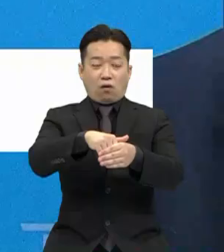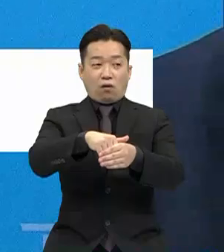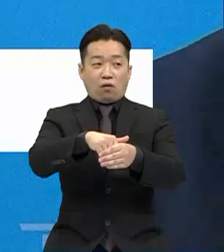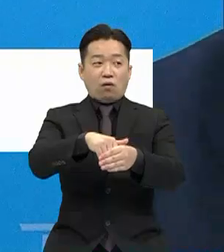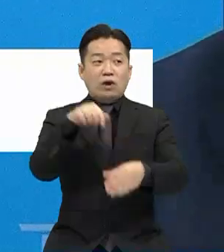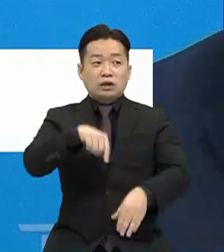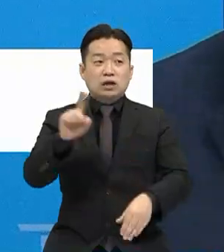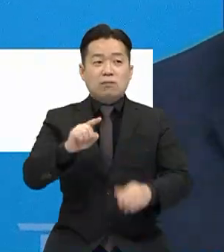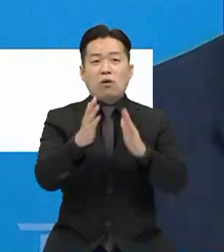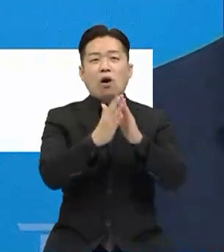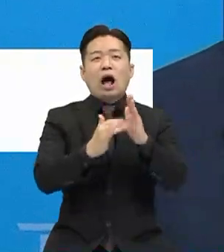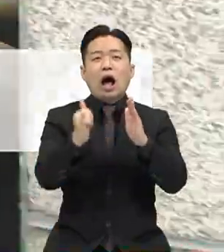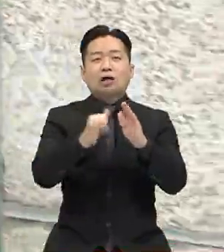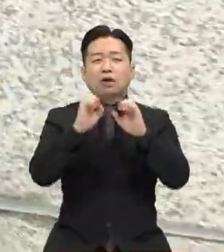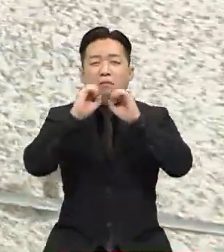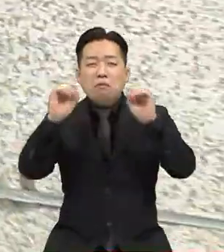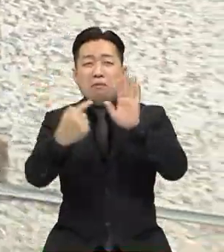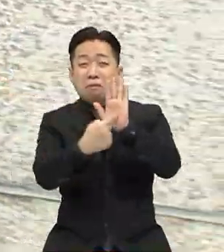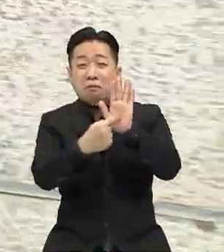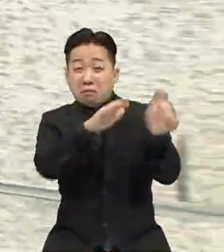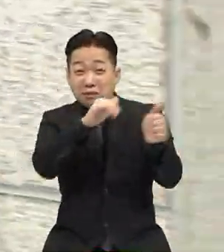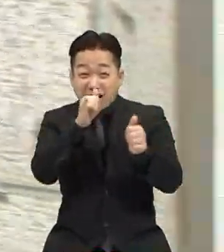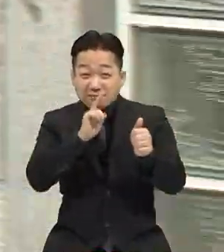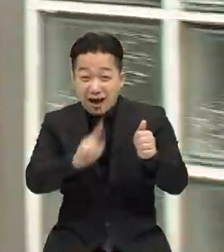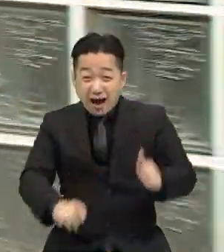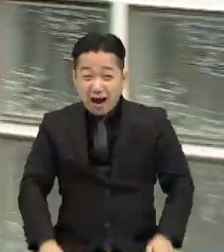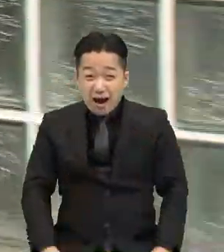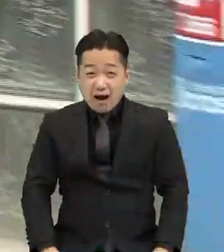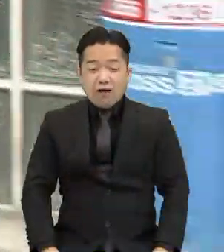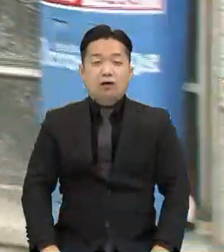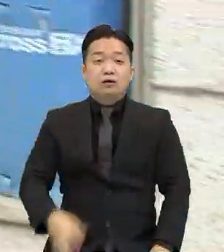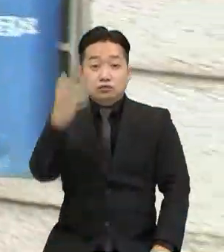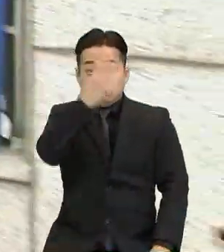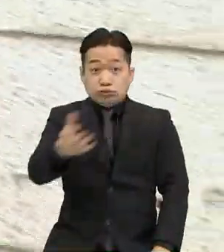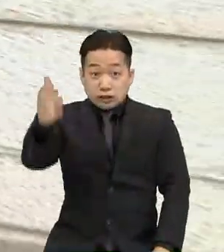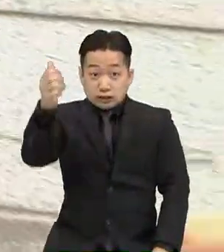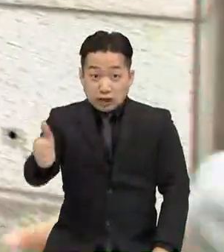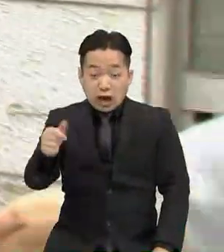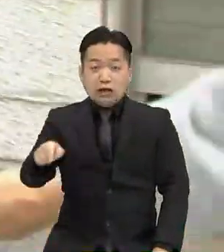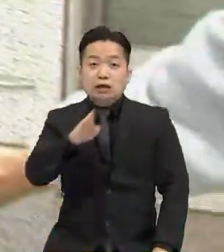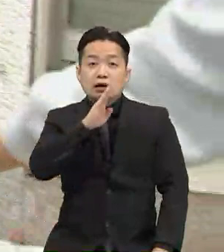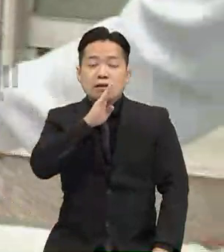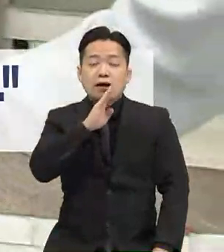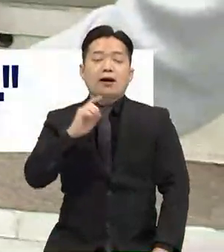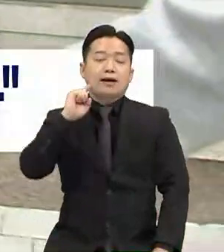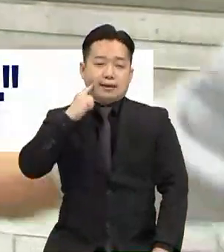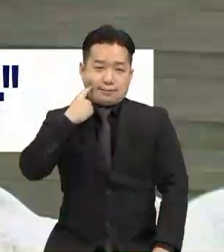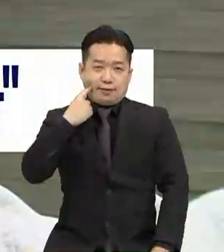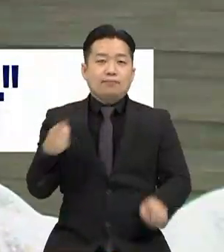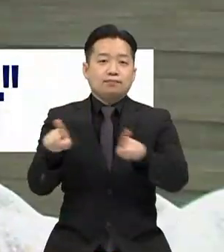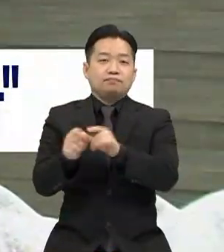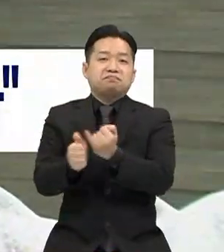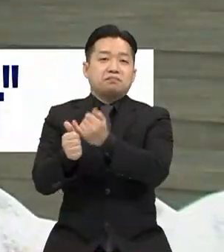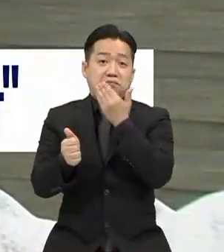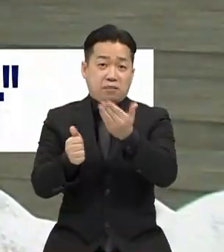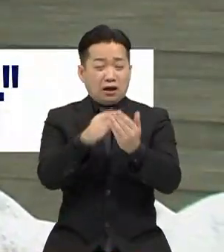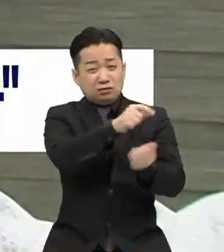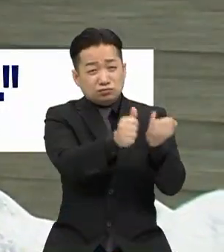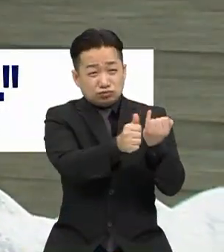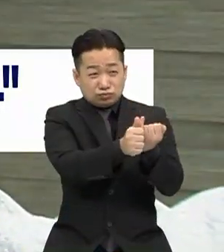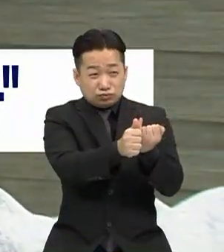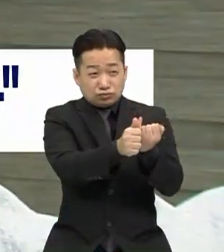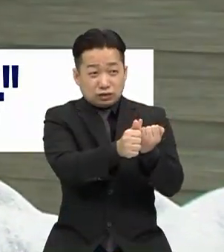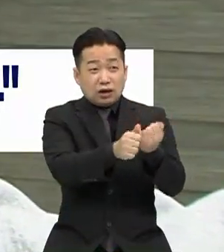패밀리 비즈니스라고 하지 않습니까? 홍 후보는 후원회장이야말로 아름다운 동행이라며 윤 후보 부인은 소환